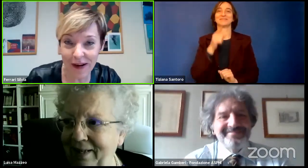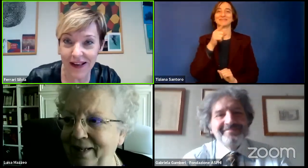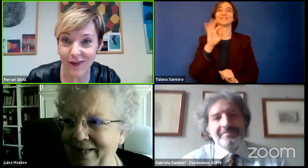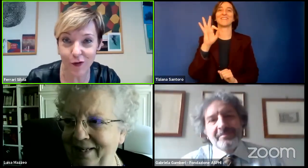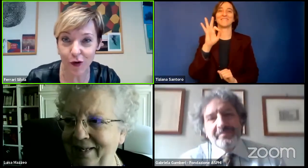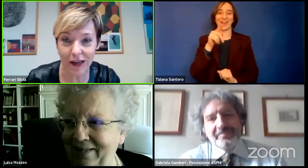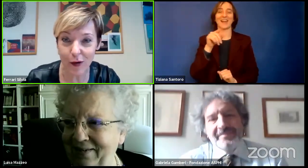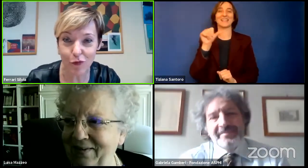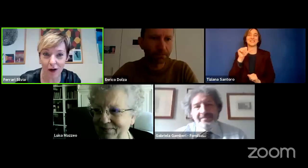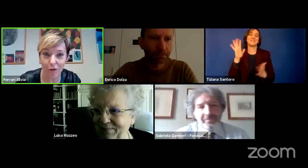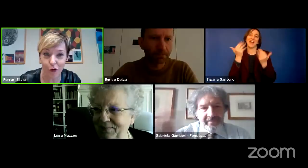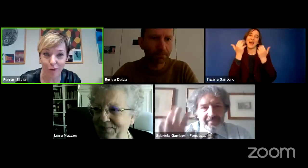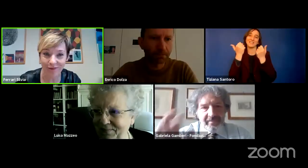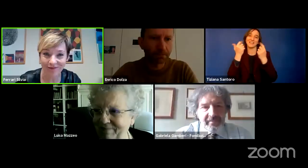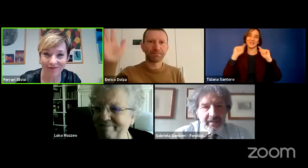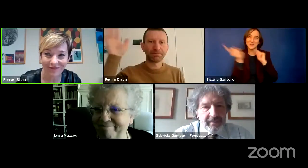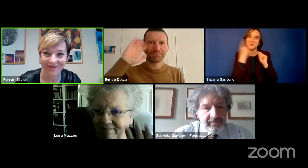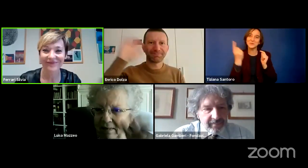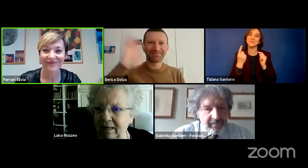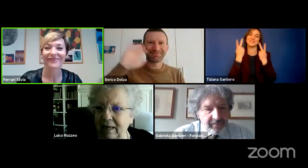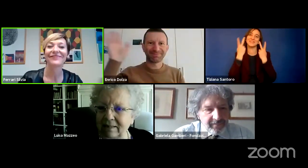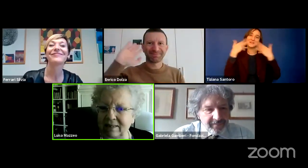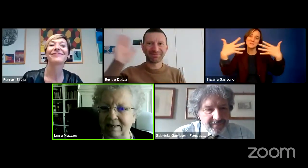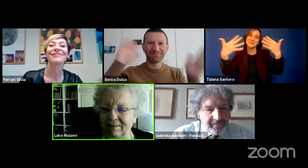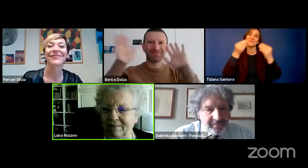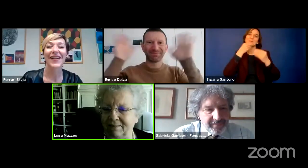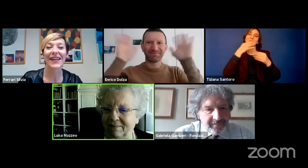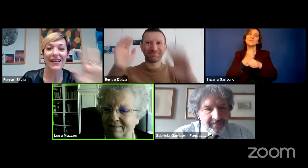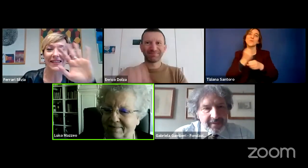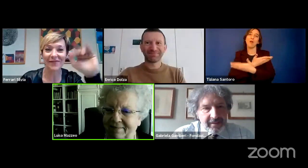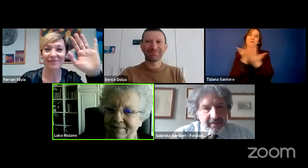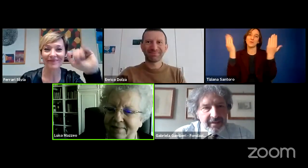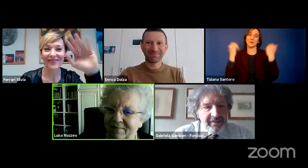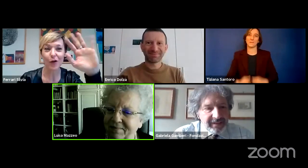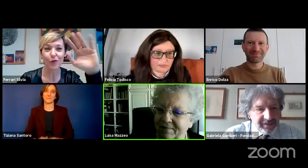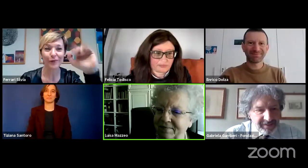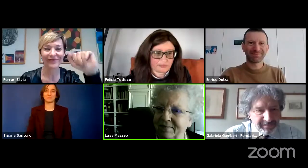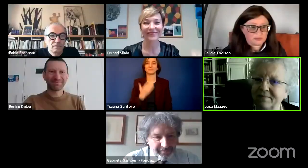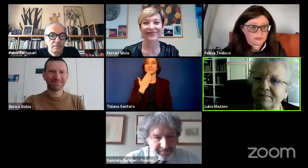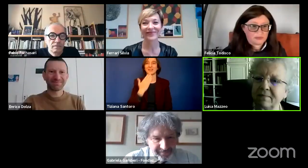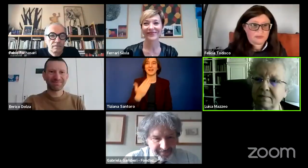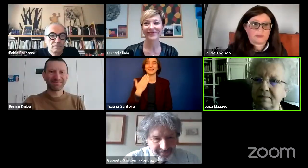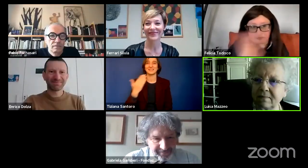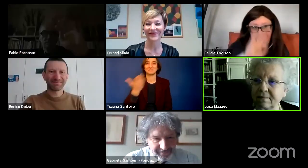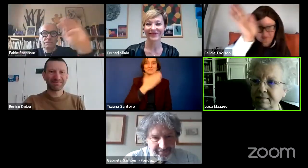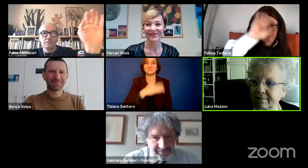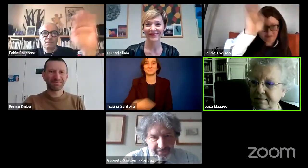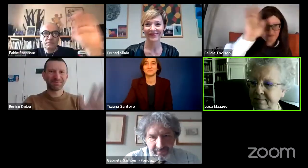allora, a presto e buon lavoro. Grazie. Grazie. Ciao.